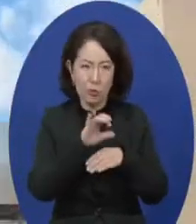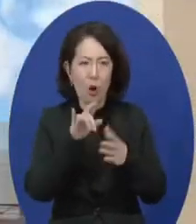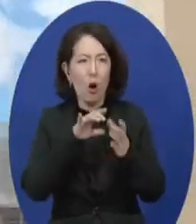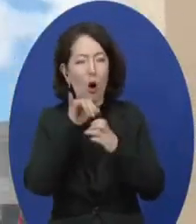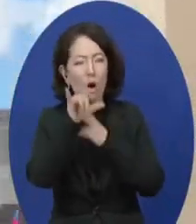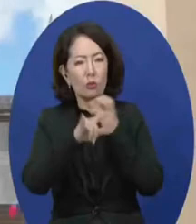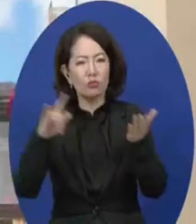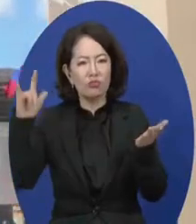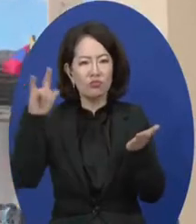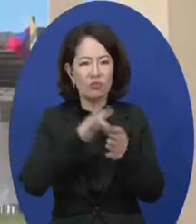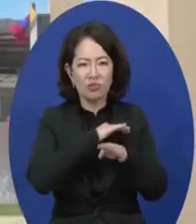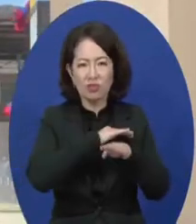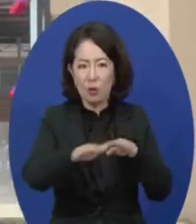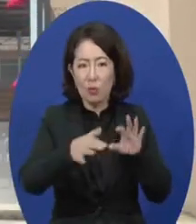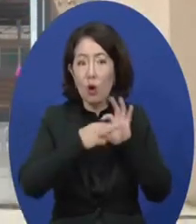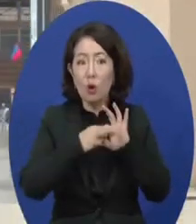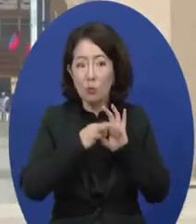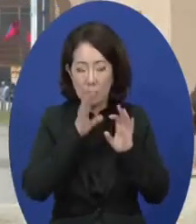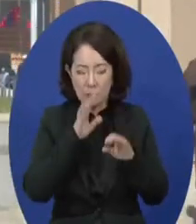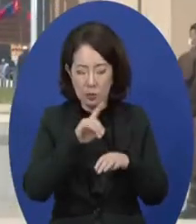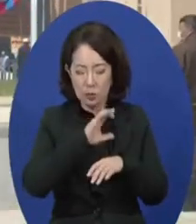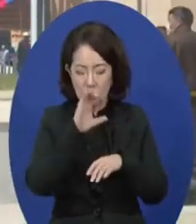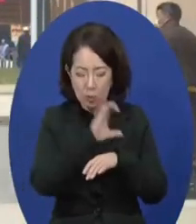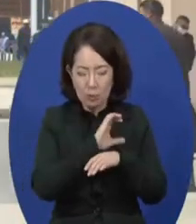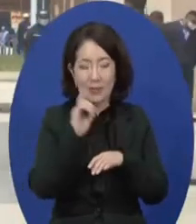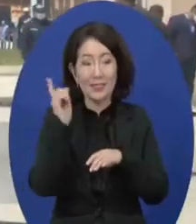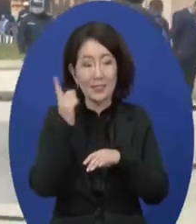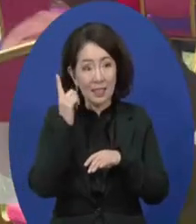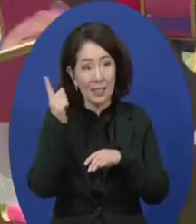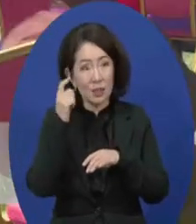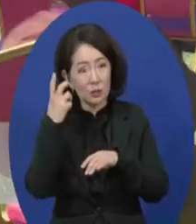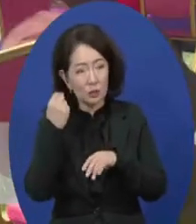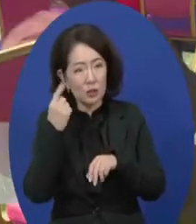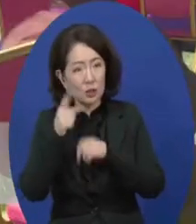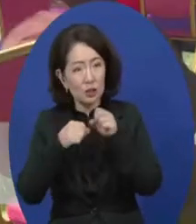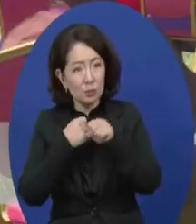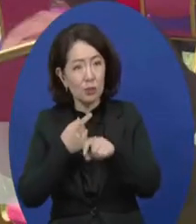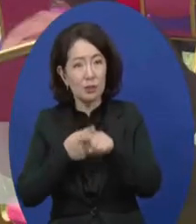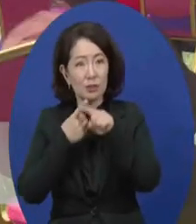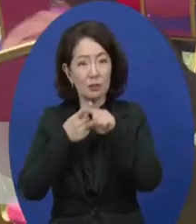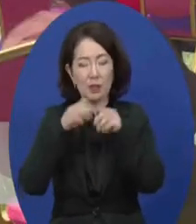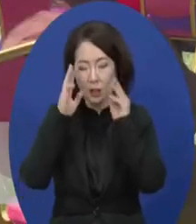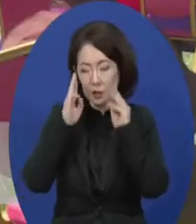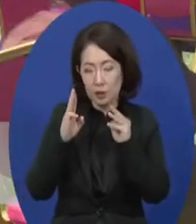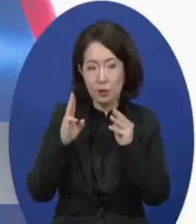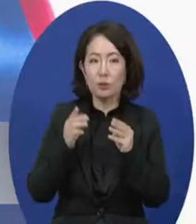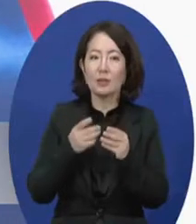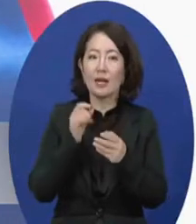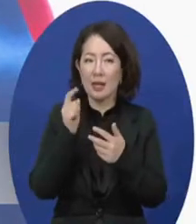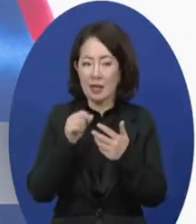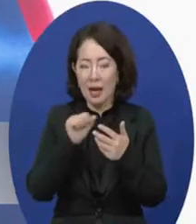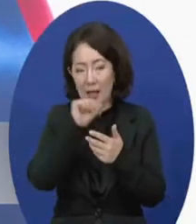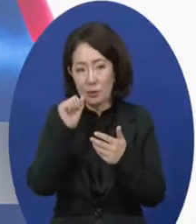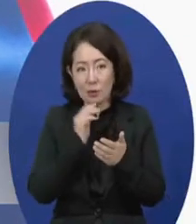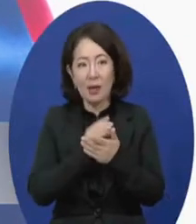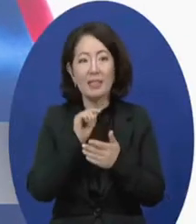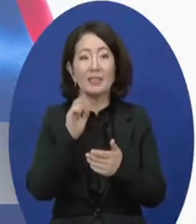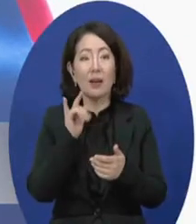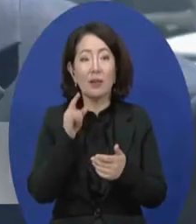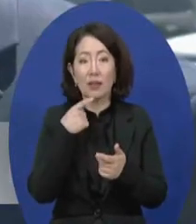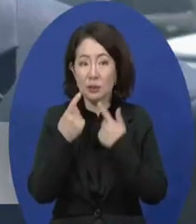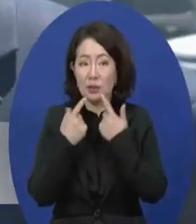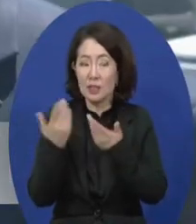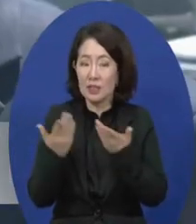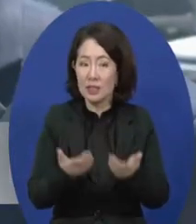чанартай автозамтай холбохыг хүсэж байна. Мөн сумдын цахилгаан эрчим хүчний хэрэглээ жил бүр өснө нэмэгдэж байгааг шийдвэрлэх зэрэг асуудал байгааг завханчууд